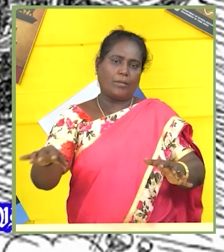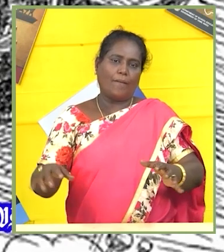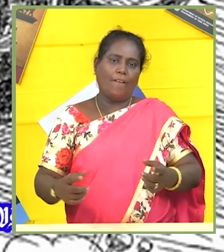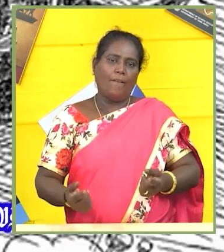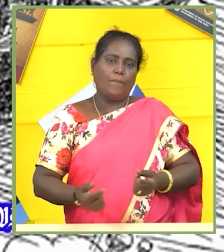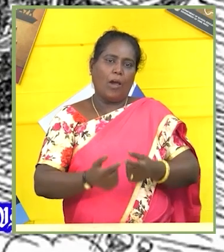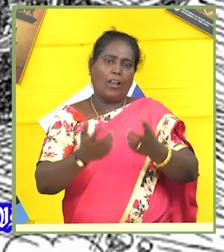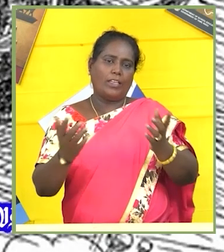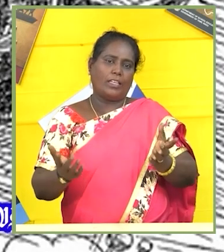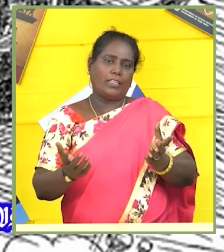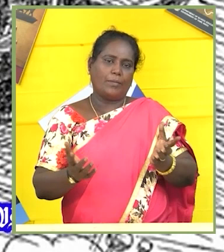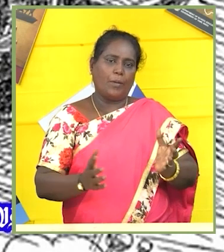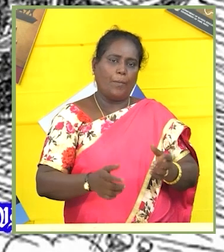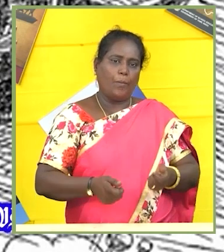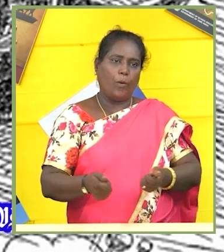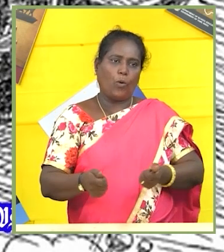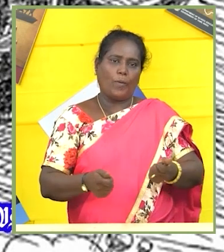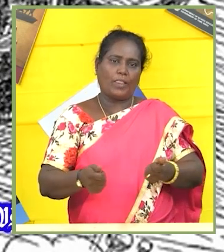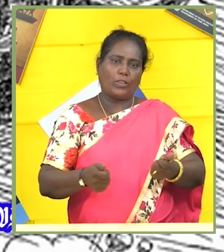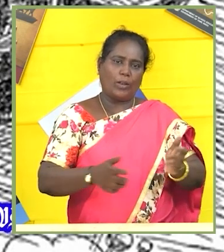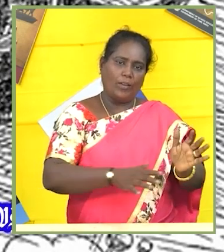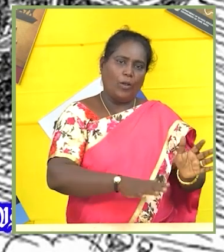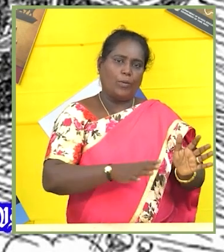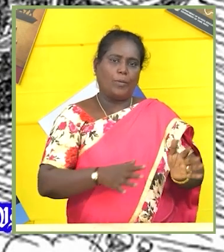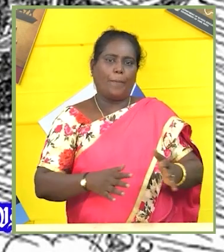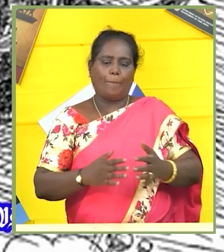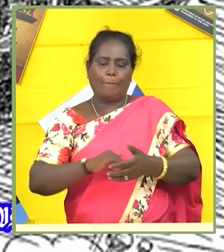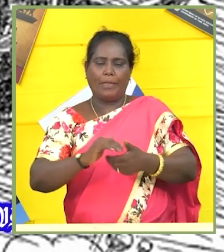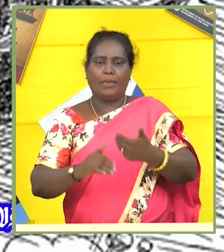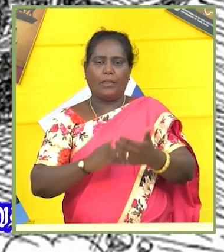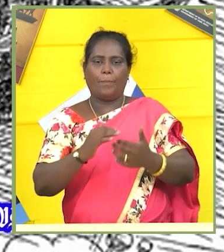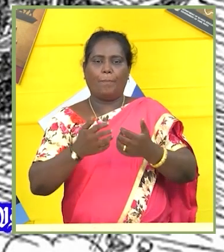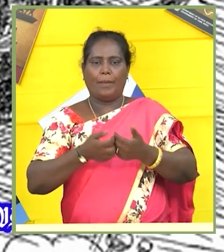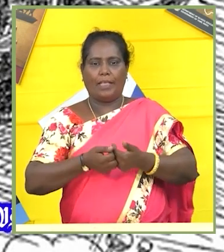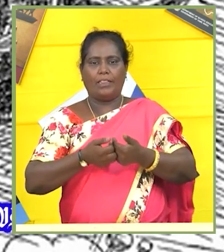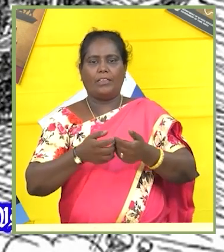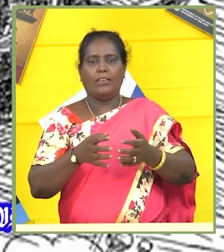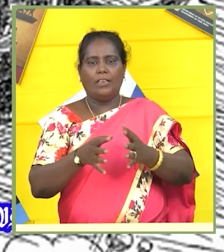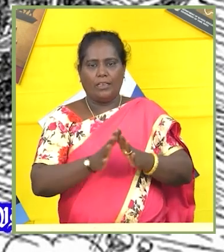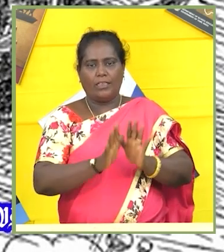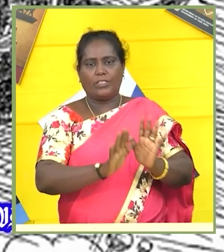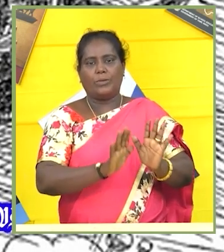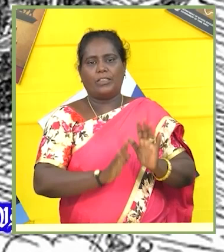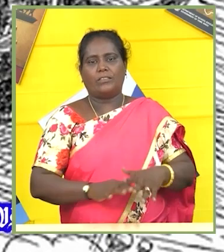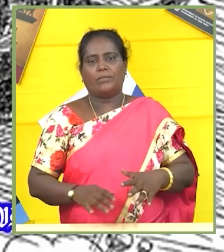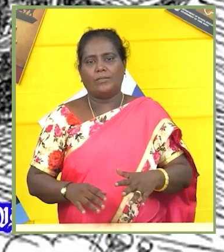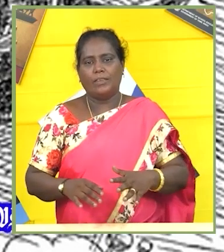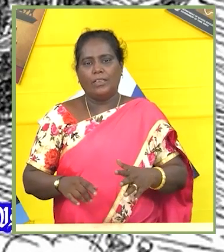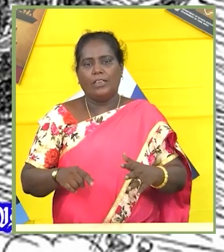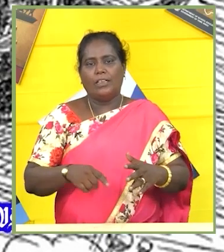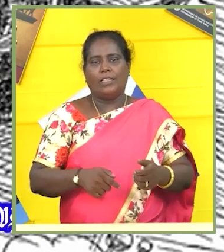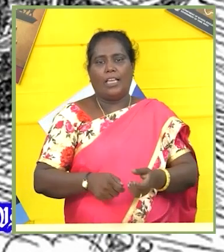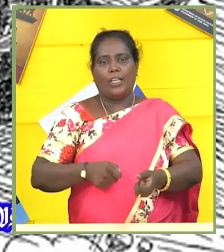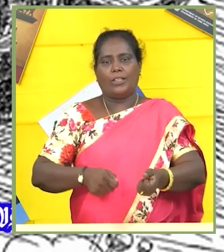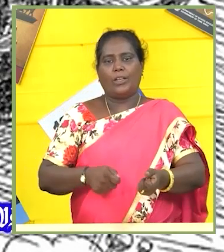தொழிலோடும், மணலும் மணல் சார்ந்த இடமாகிய பாலை நிலத்து மக்களின் போக்குவரத்து தொழிலோடும் பின்னி பிணைந்து